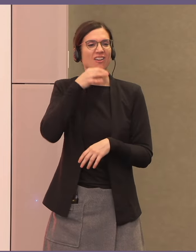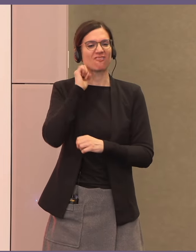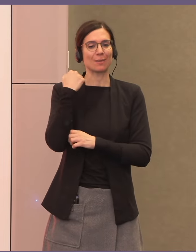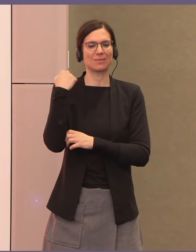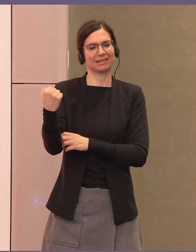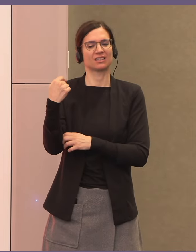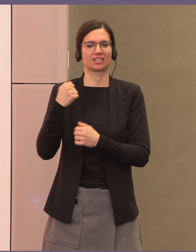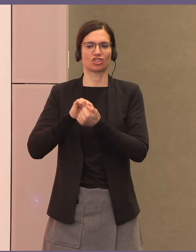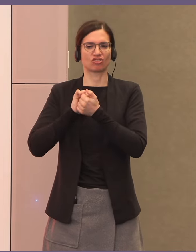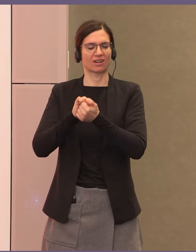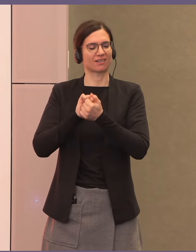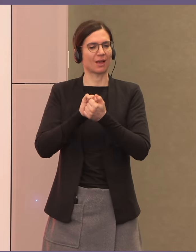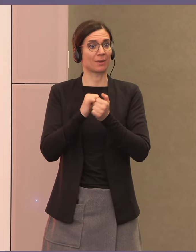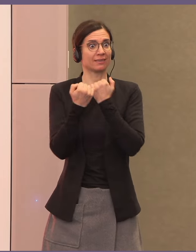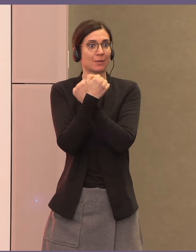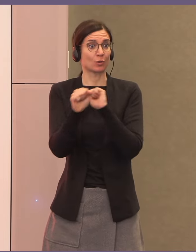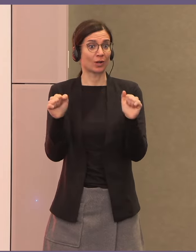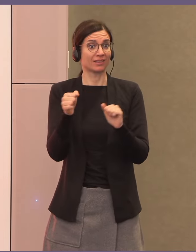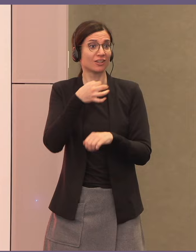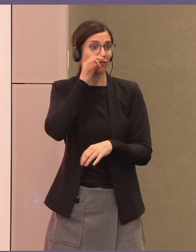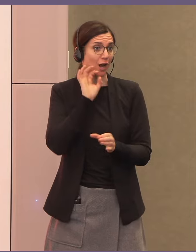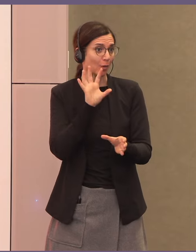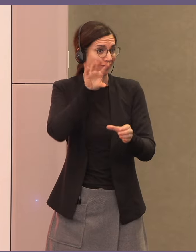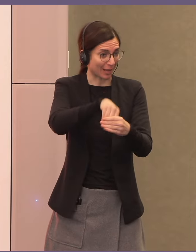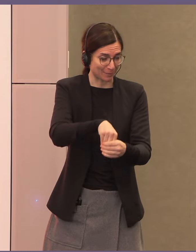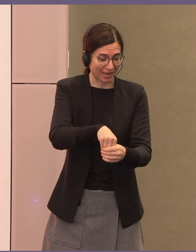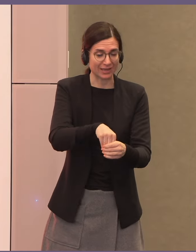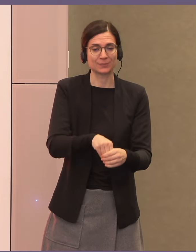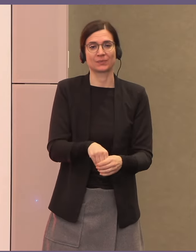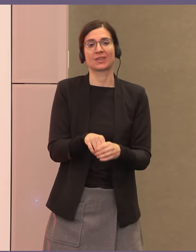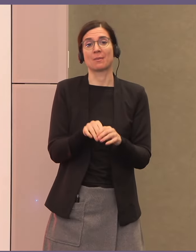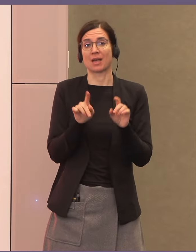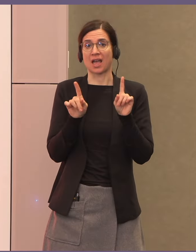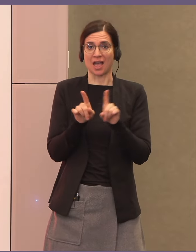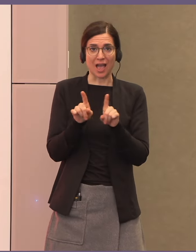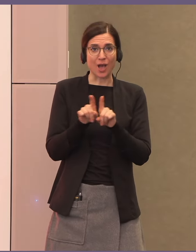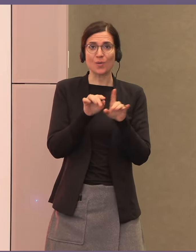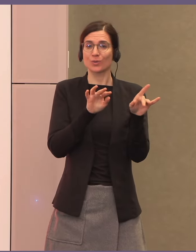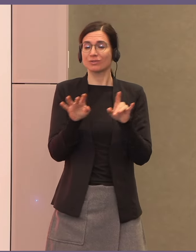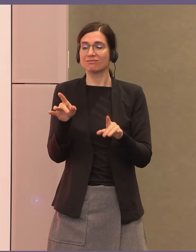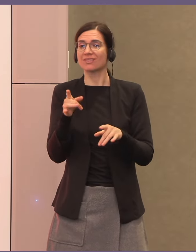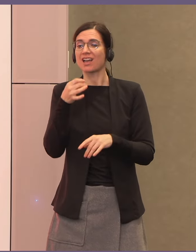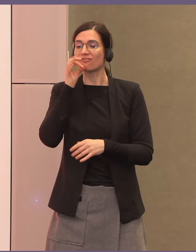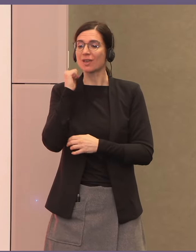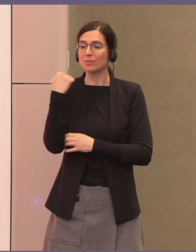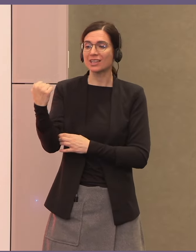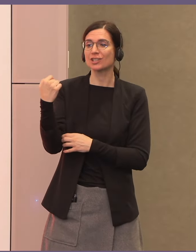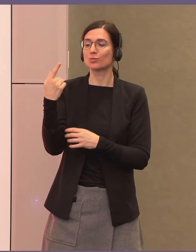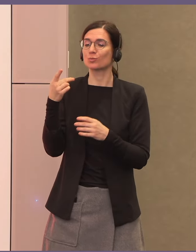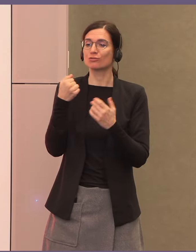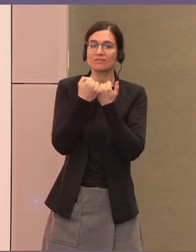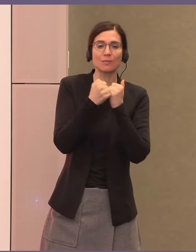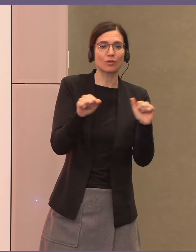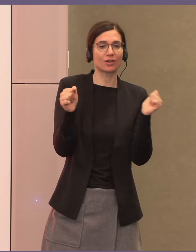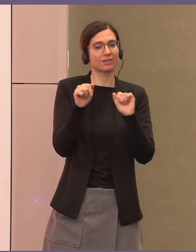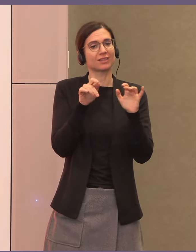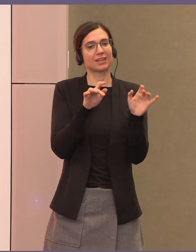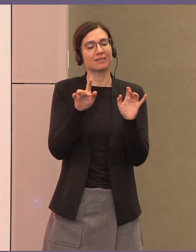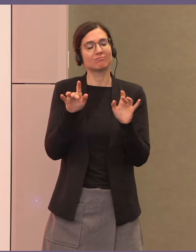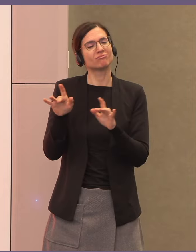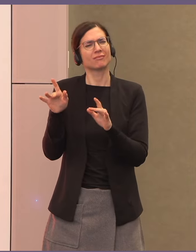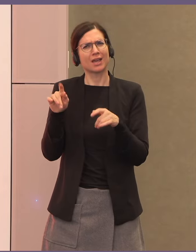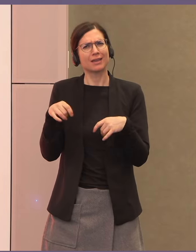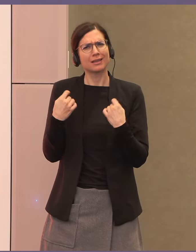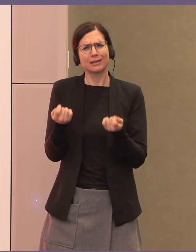Demokratie, aber auch der Beitrag, den Feminismus und Demokratie miteinander für eine